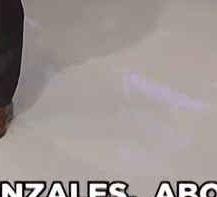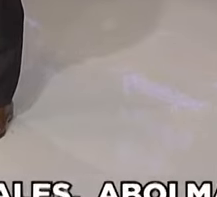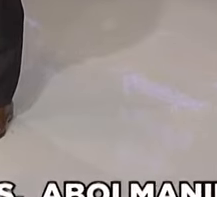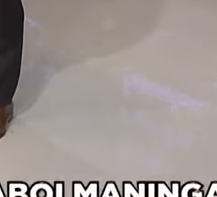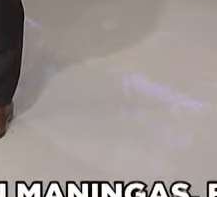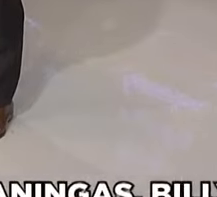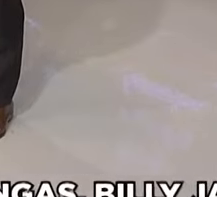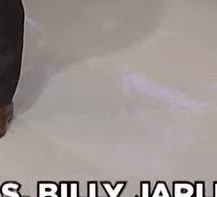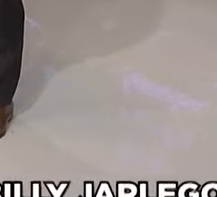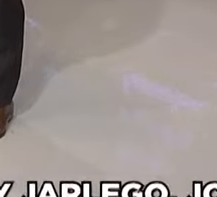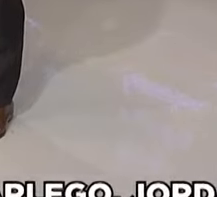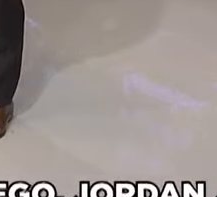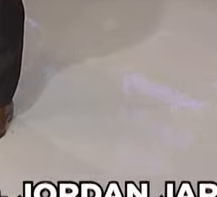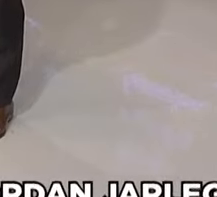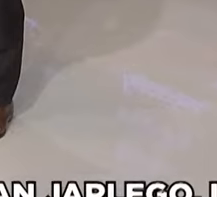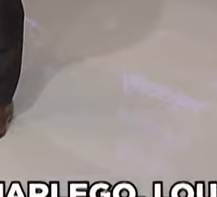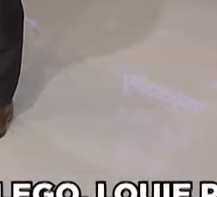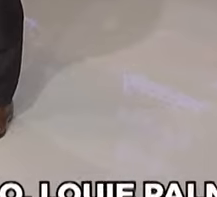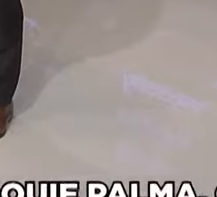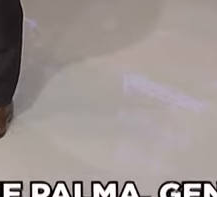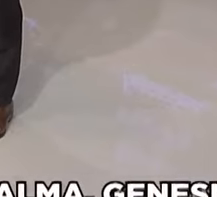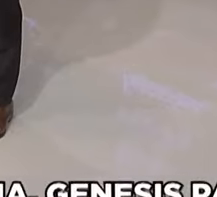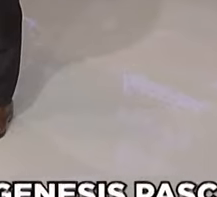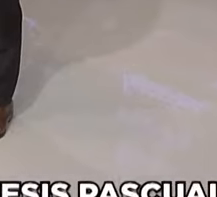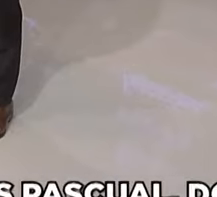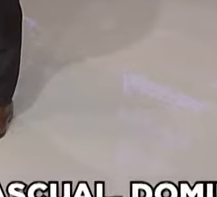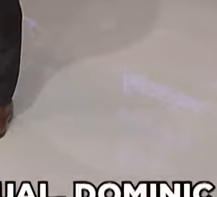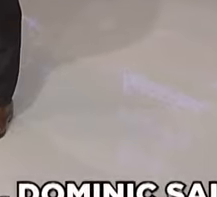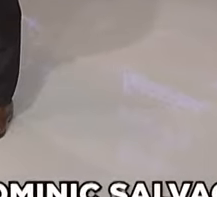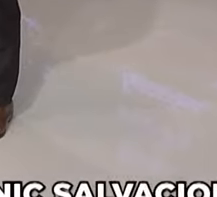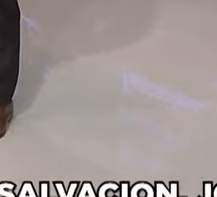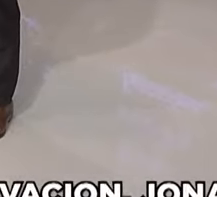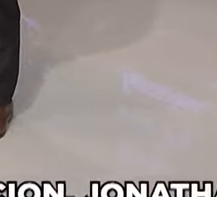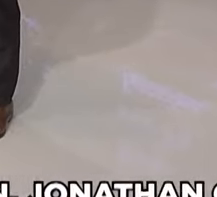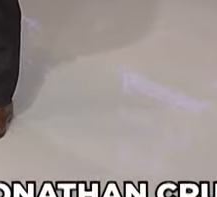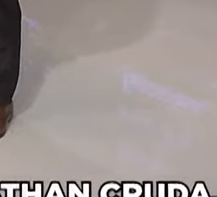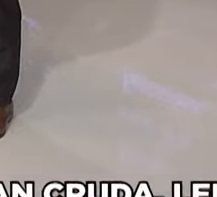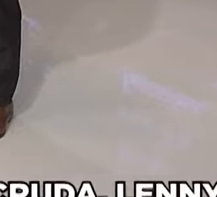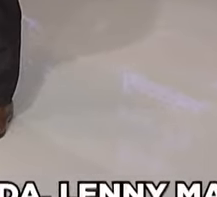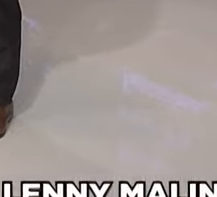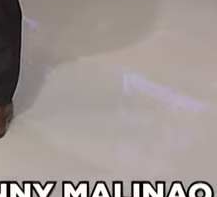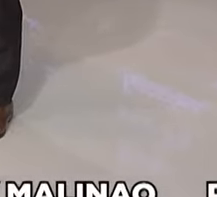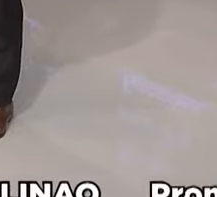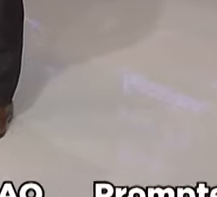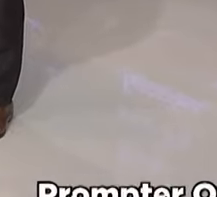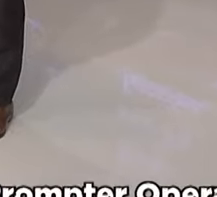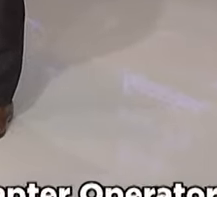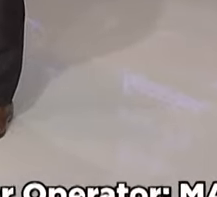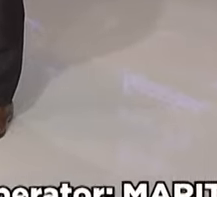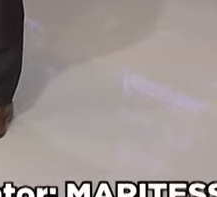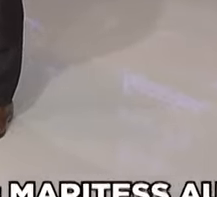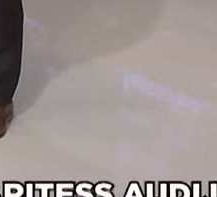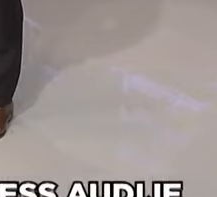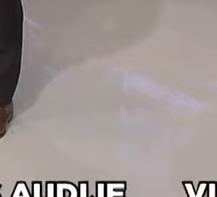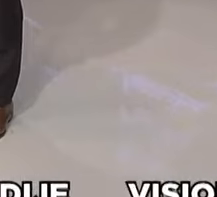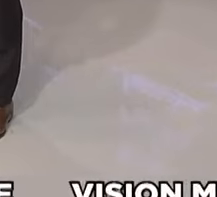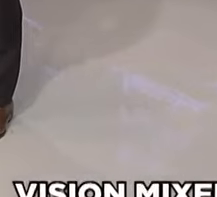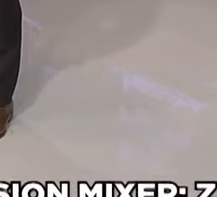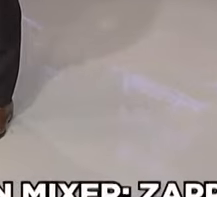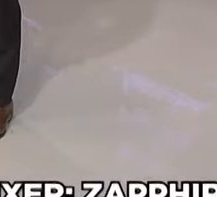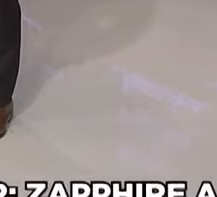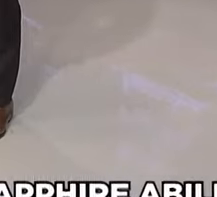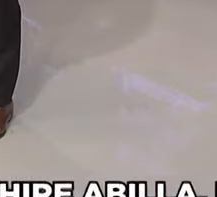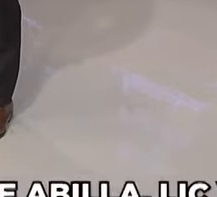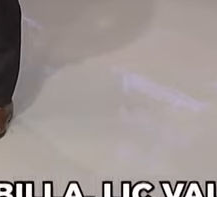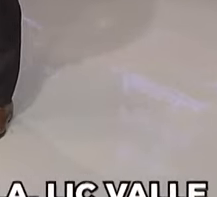Oh. Ang resort may view. It's either dagat. Or bundok. Bundok. Ilog. Mm-hmm. At kabundukan. Yeah.